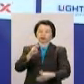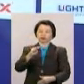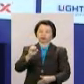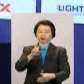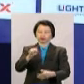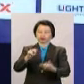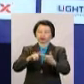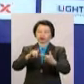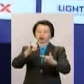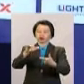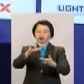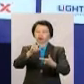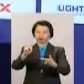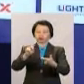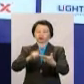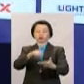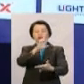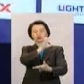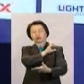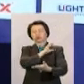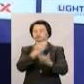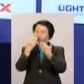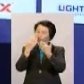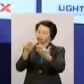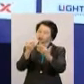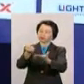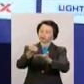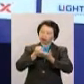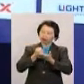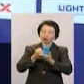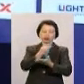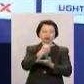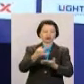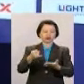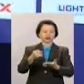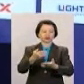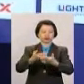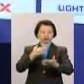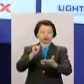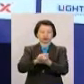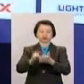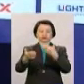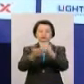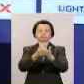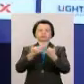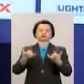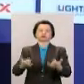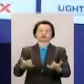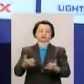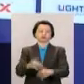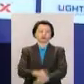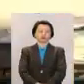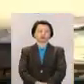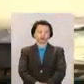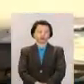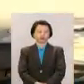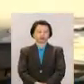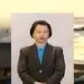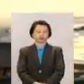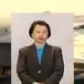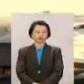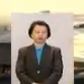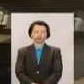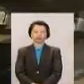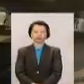ISN, Coach, MSN semua yang sangat membantu daripada preparation kita orang sebelum ni sampai sekarang. Alhamdulillah.